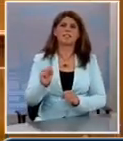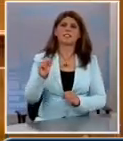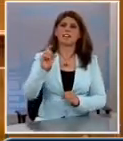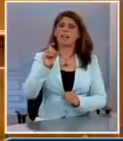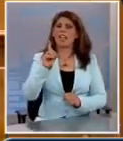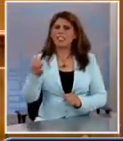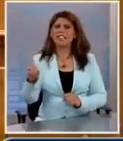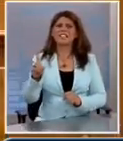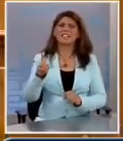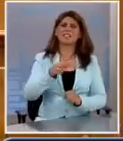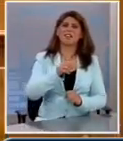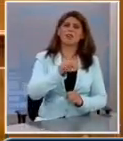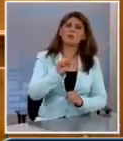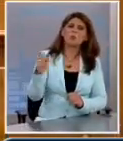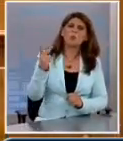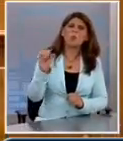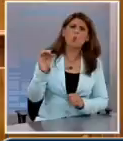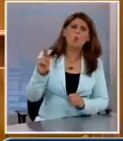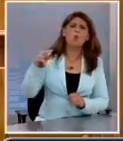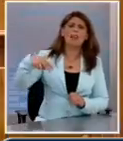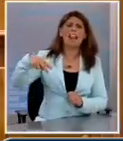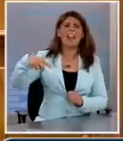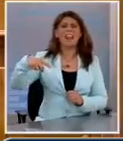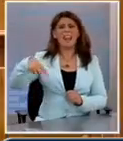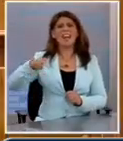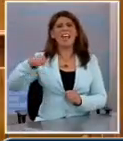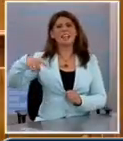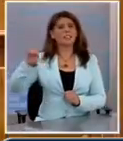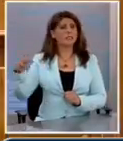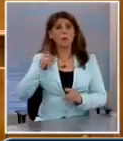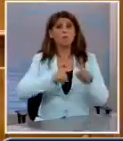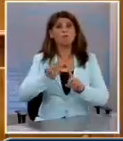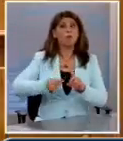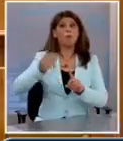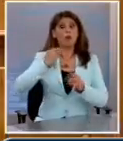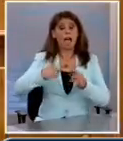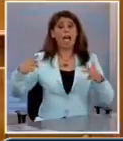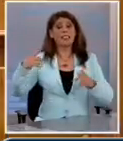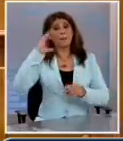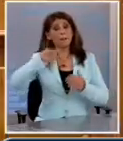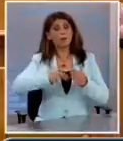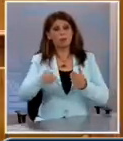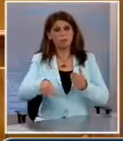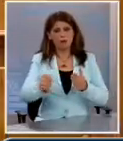Κουρλέτης, ποιος θα είναι ο πιο αντιμνημονιακός. Και έχετε το θράσος να έρχεστε εδώ πέρα σε αυτήν την αίθουσα εσείς και να μιλάτε για